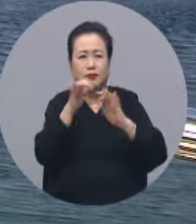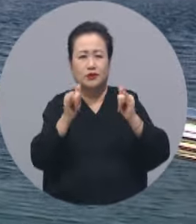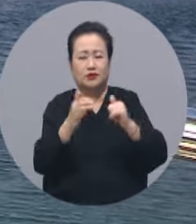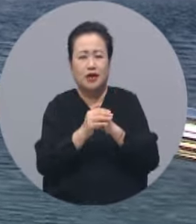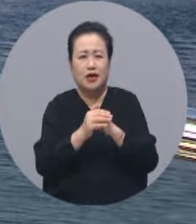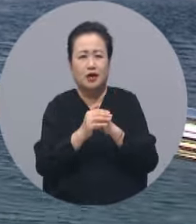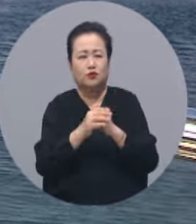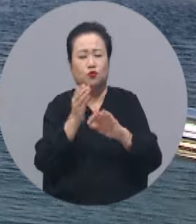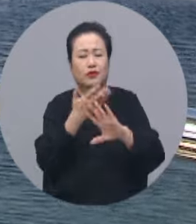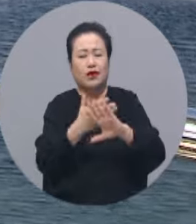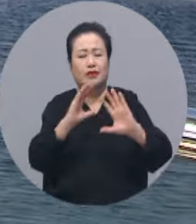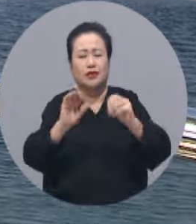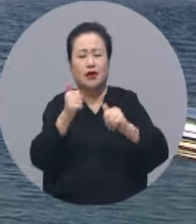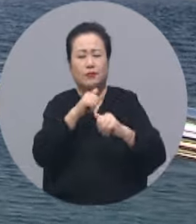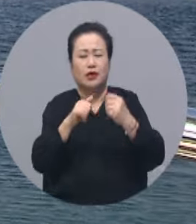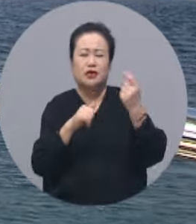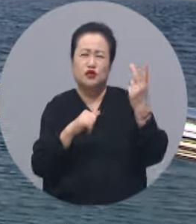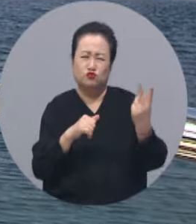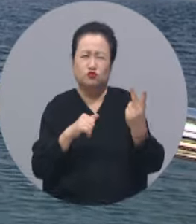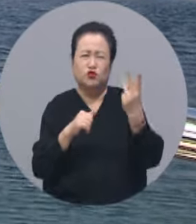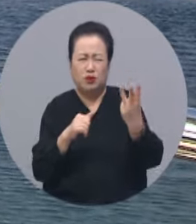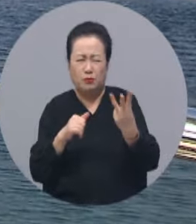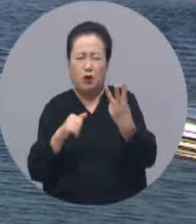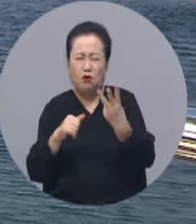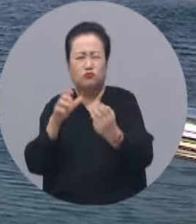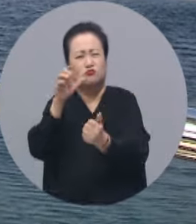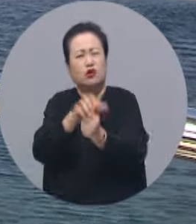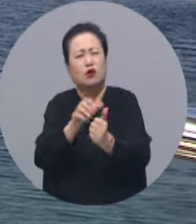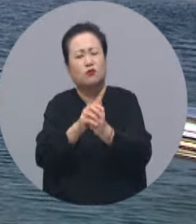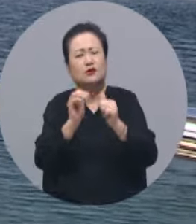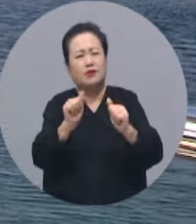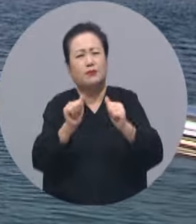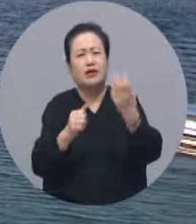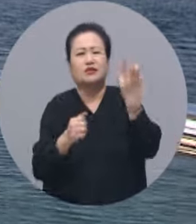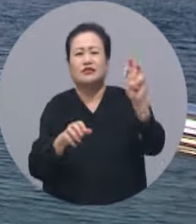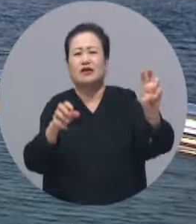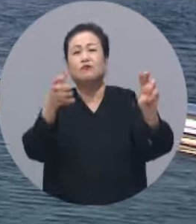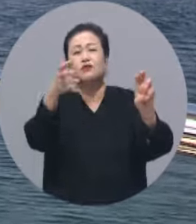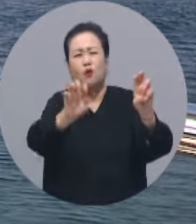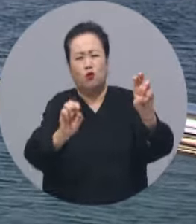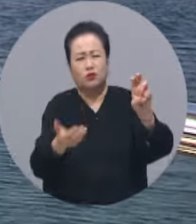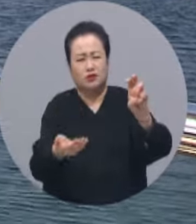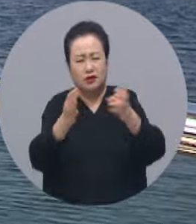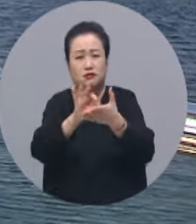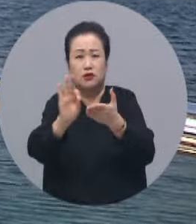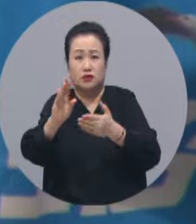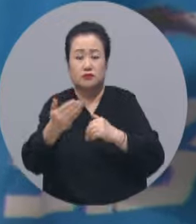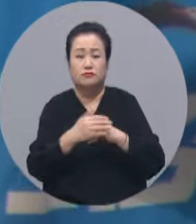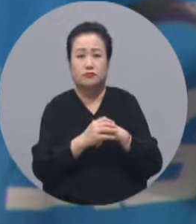해외 변호사까지 2중, 3중으로 선임하고 재판에만 30억 원이 넘는 돈을 써야 했습니다.